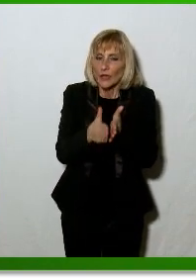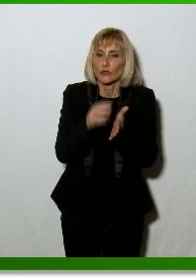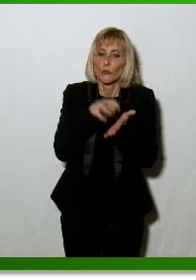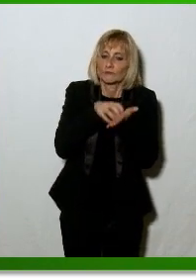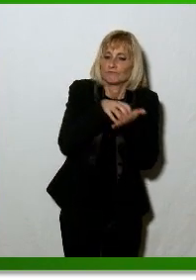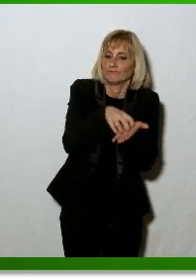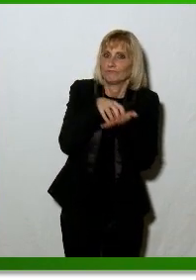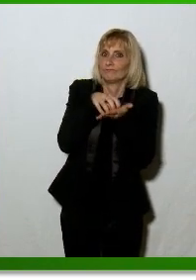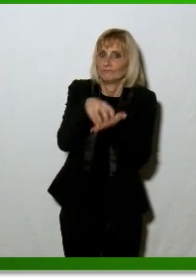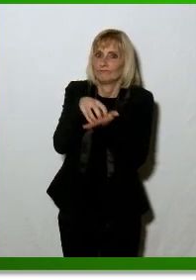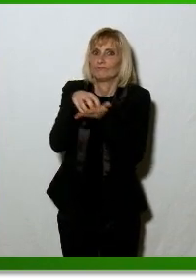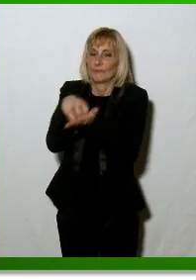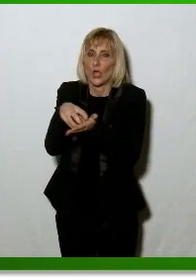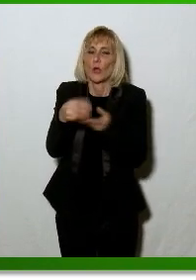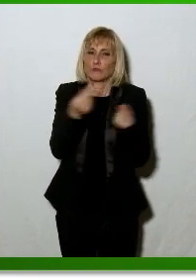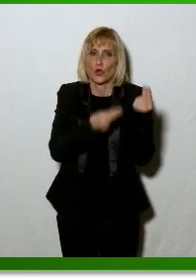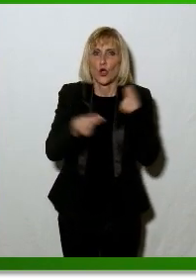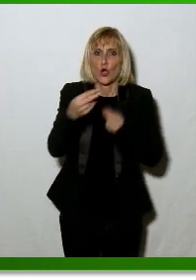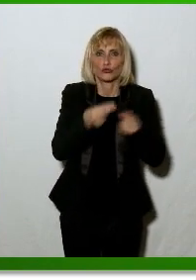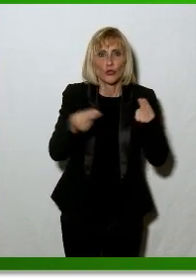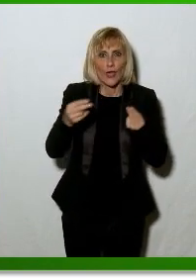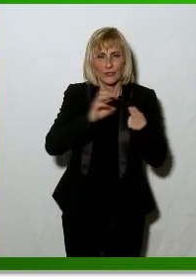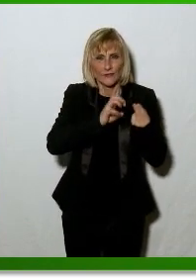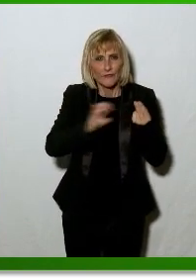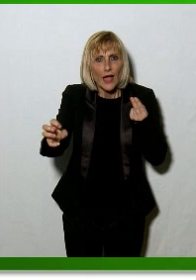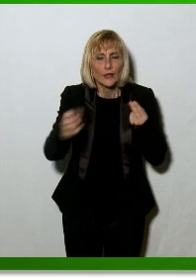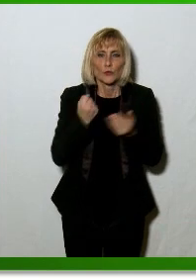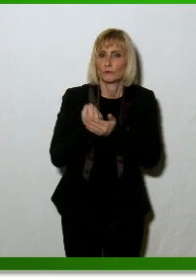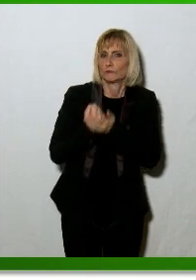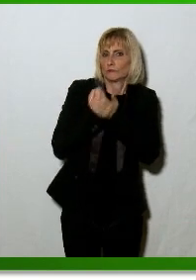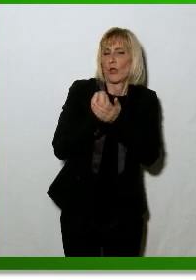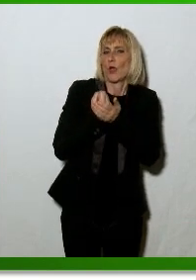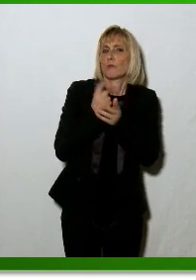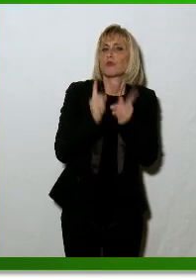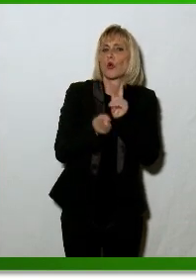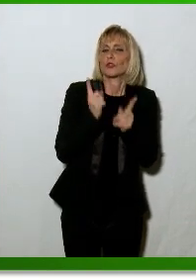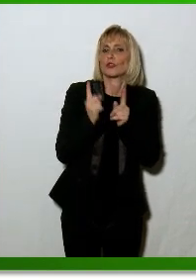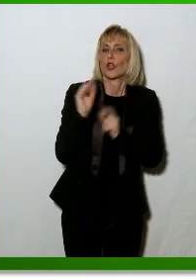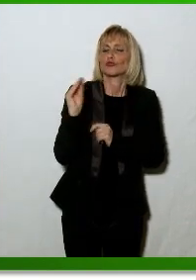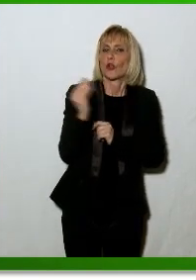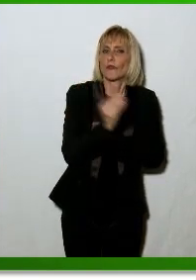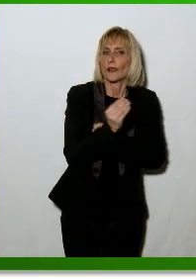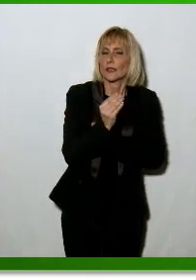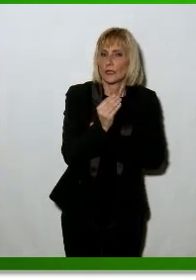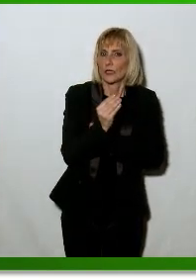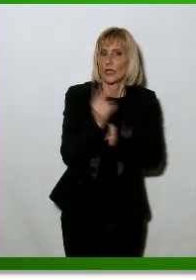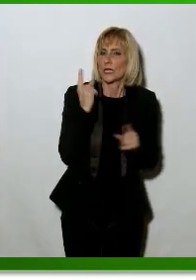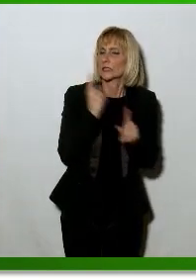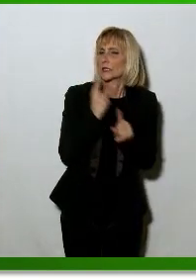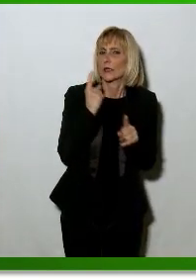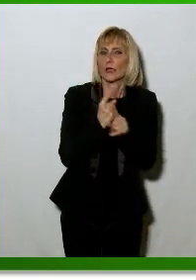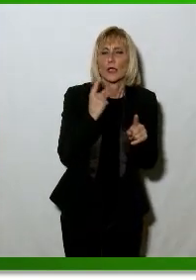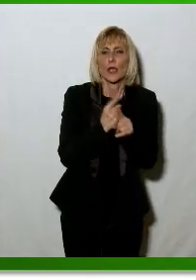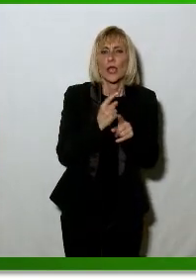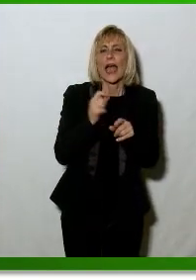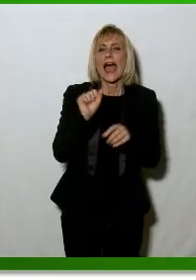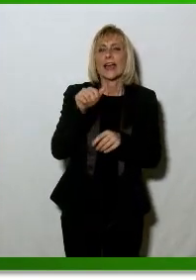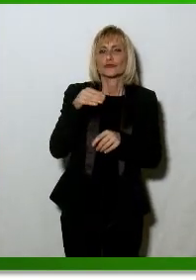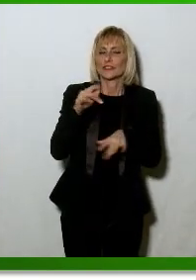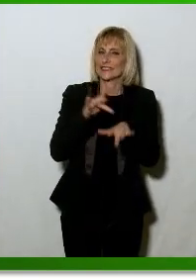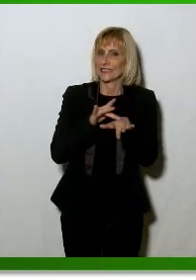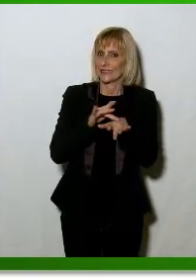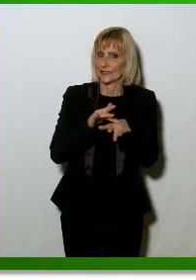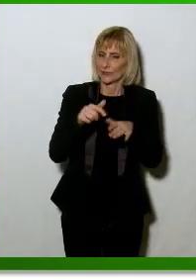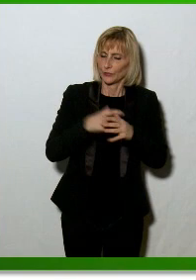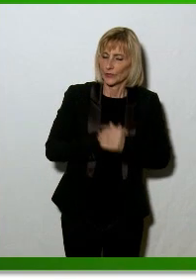progetti dei comuni a sostegno delle politiche giovanili alle quali necessariamente Anci giovani è molto sensibile